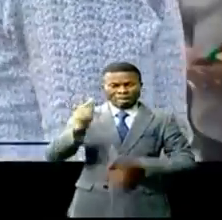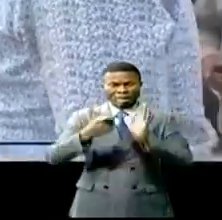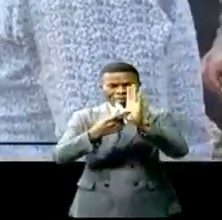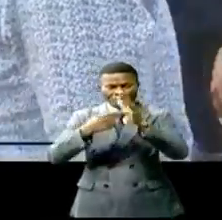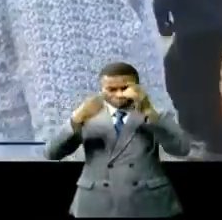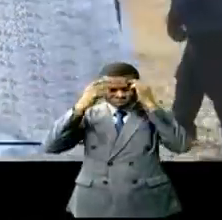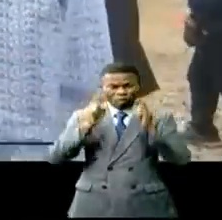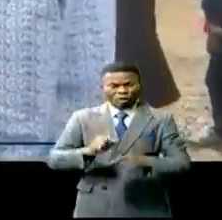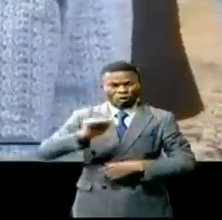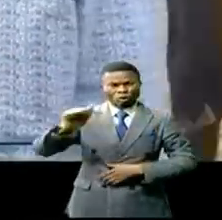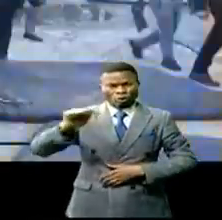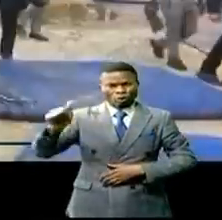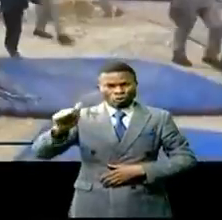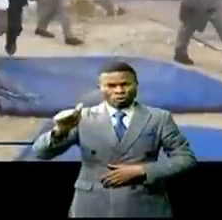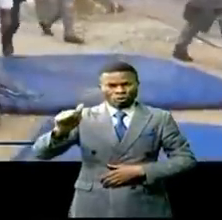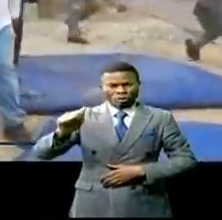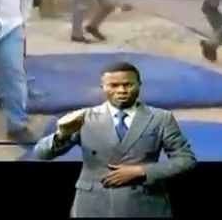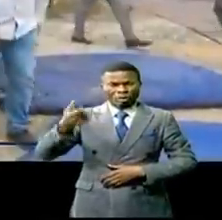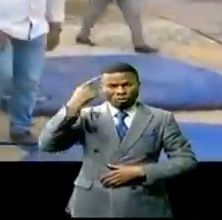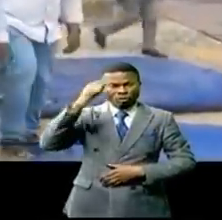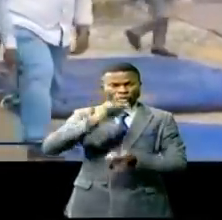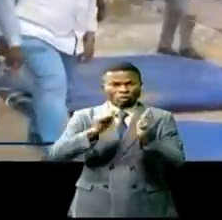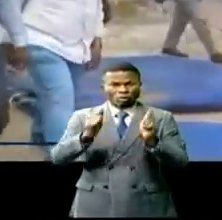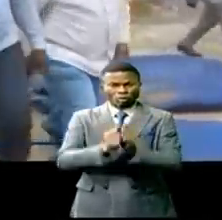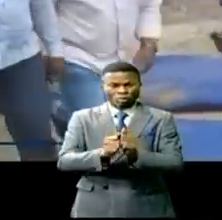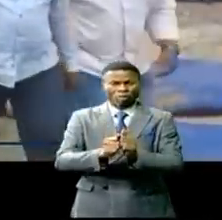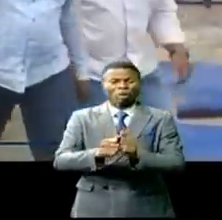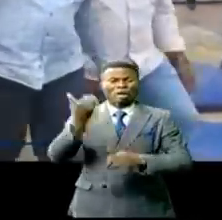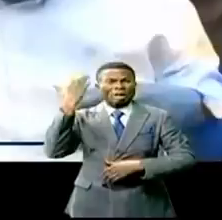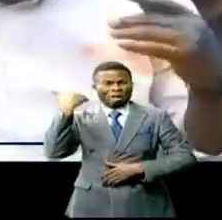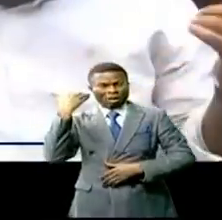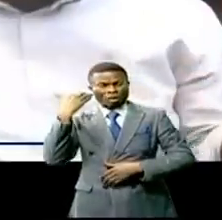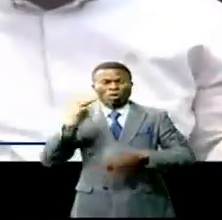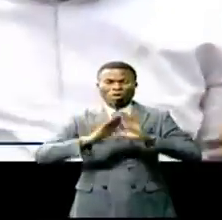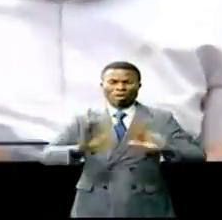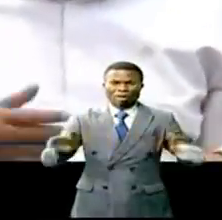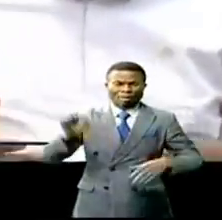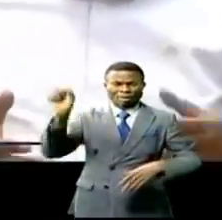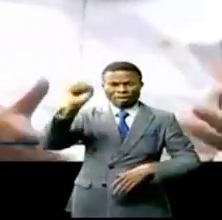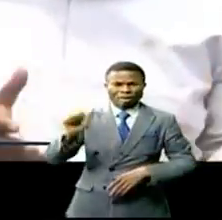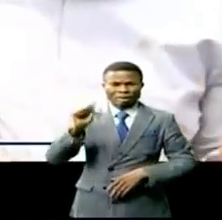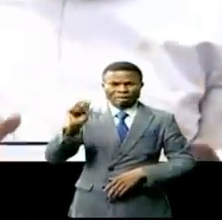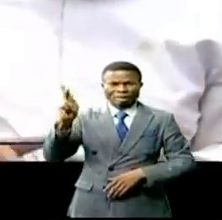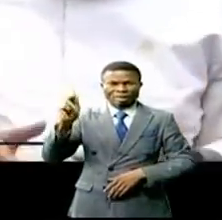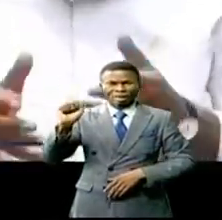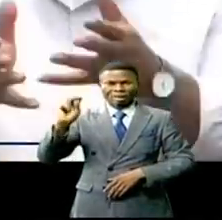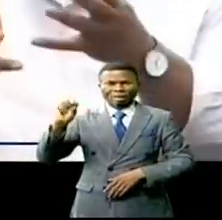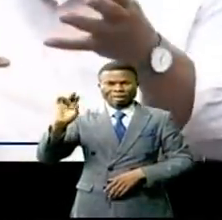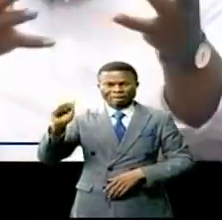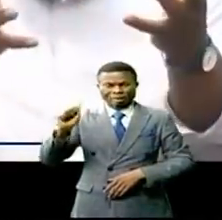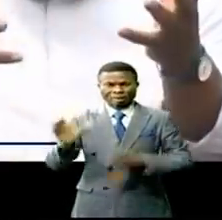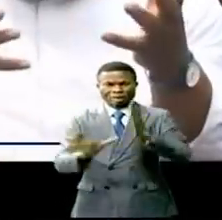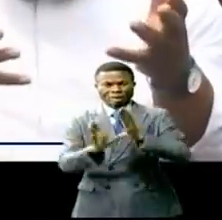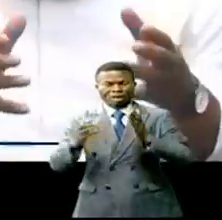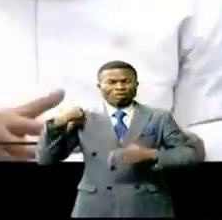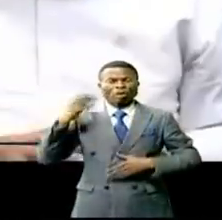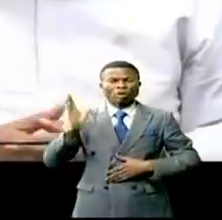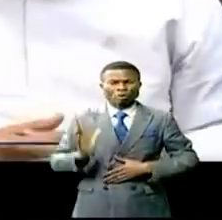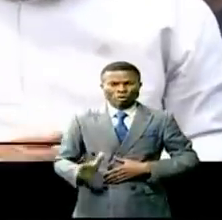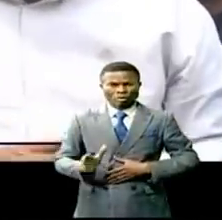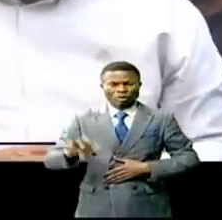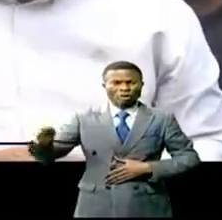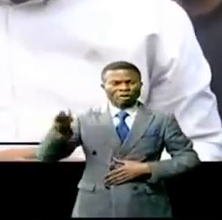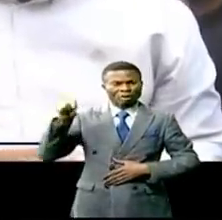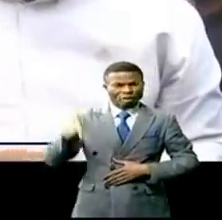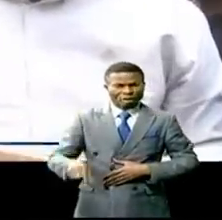détermination à résoudre la question de la desserte en eau potable à sakania avec à ses côtés son vice-gouverneur accord quand fois jacques aymes